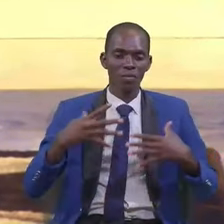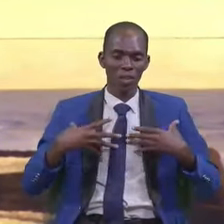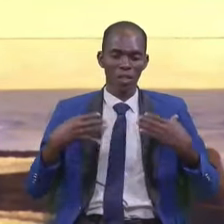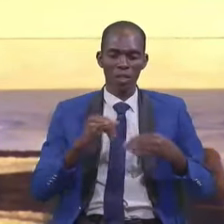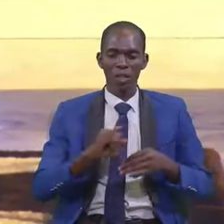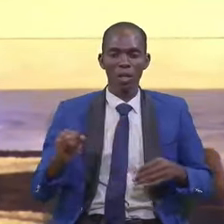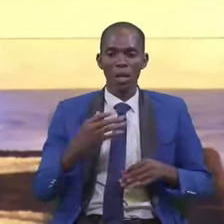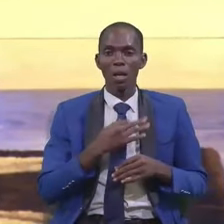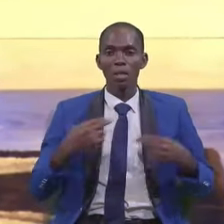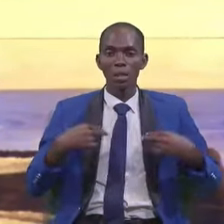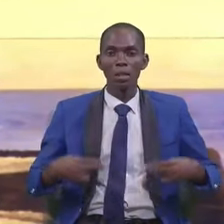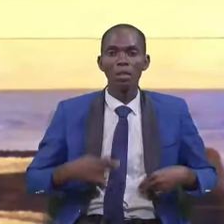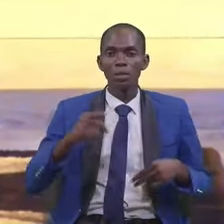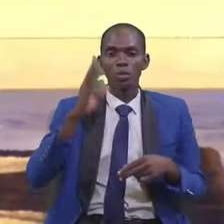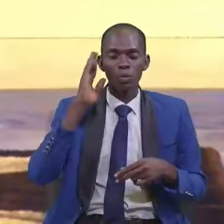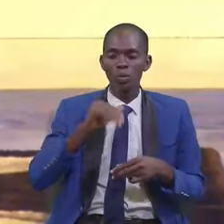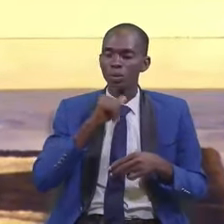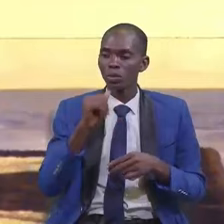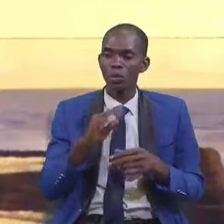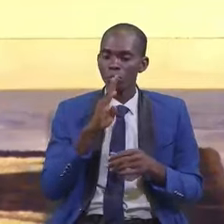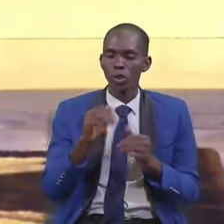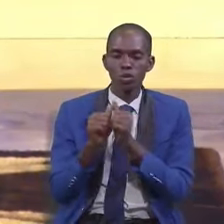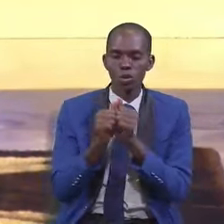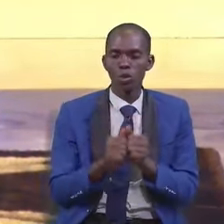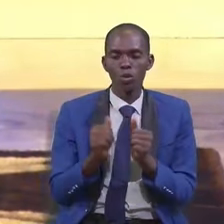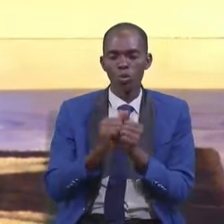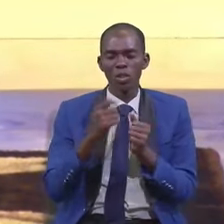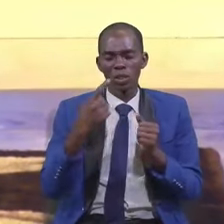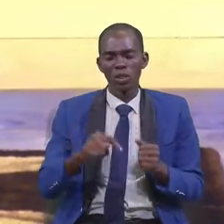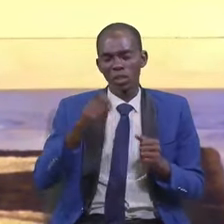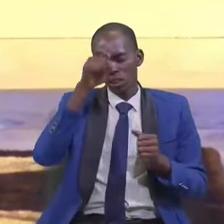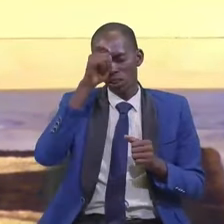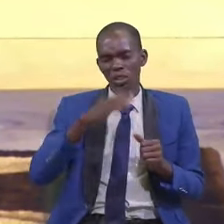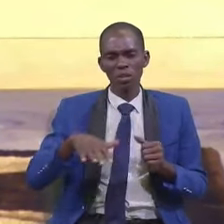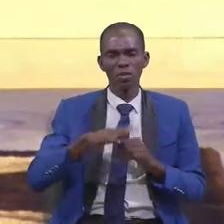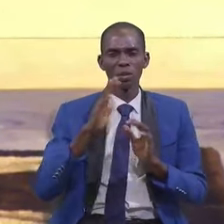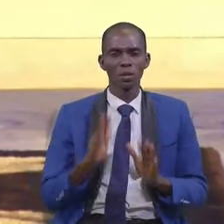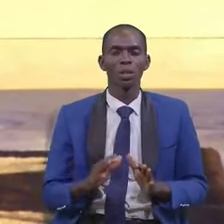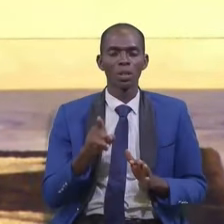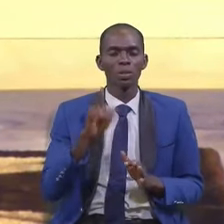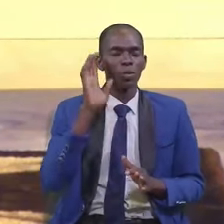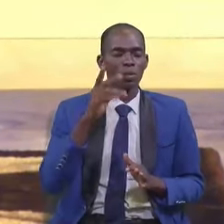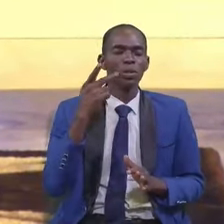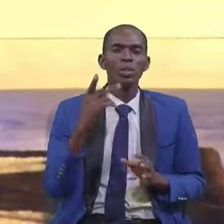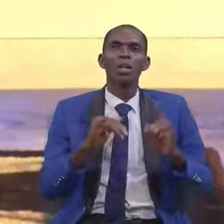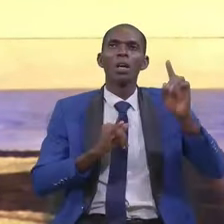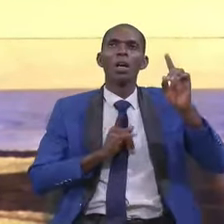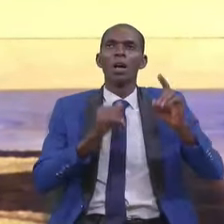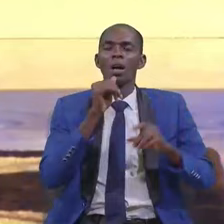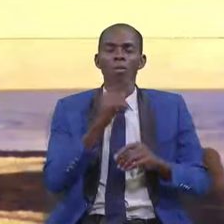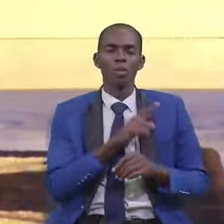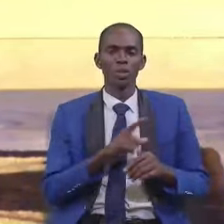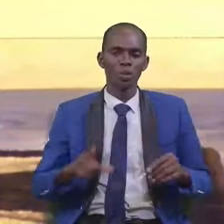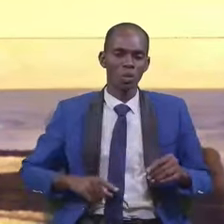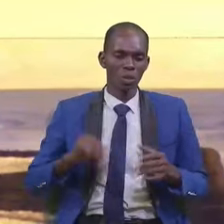pas rester avec les Égyptiens et vous allez voir que je suis l'Éternel qui te guérit. Vous allez confesser à tout moment, il